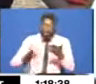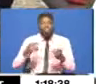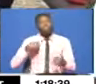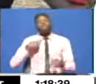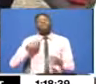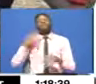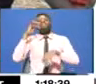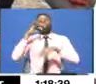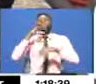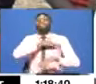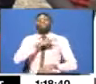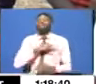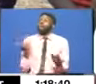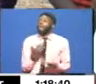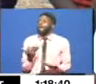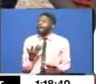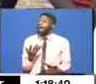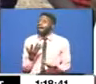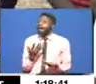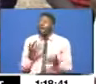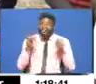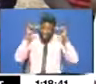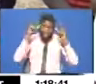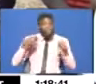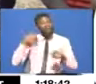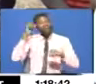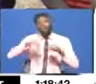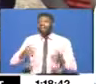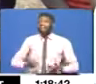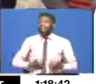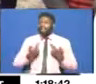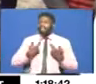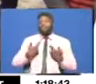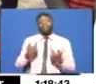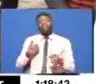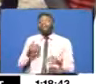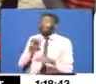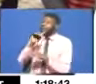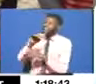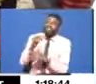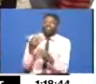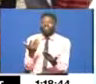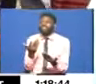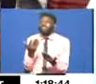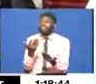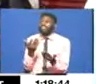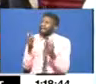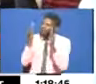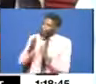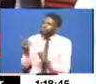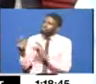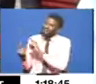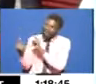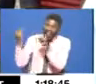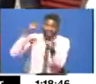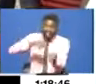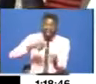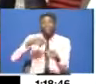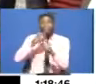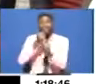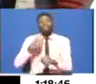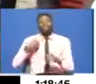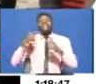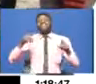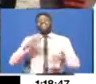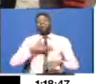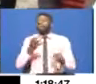yangu siwezi kaa hapa. Mimi naomba jirani yangu niweke alafu afanye hii kazi. Sasa mtu anakuja kuhamisha mimi kwa shamba yangu na